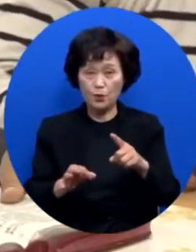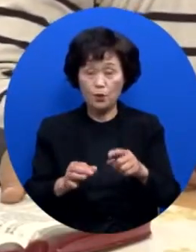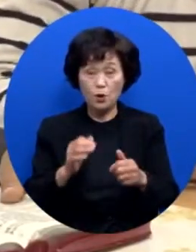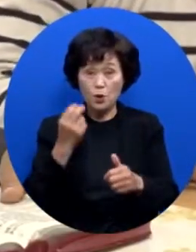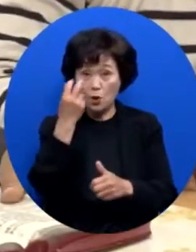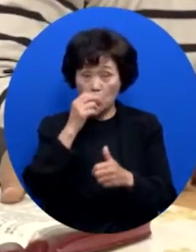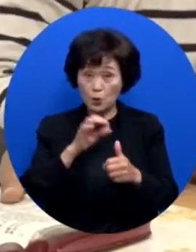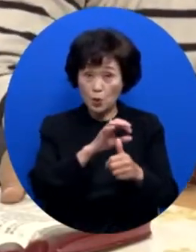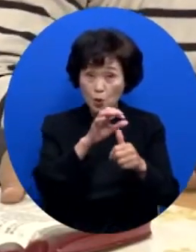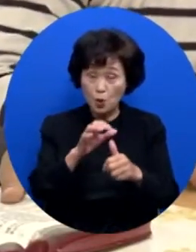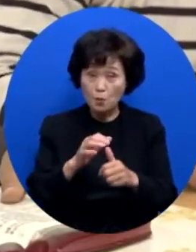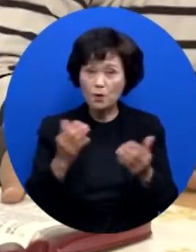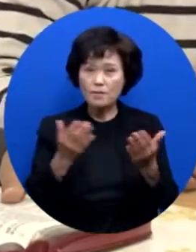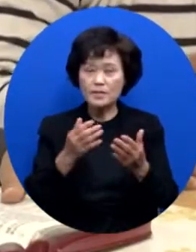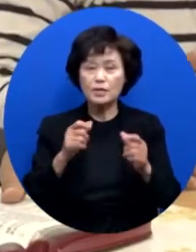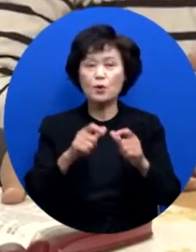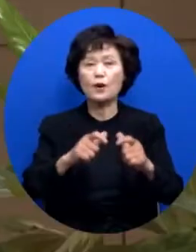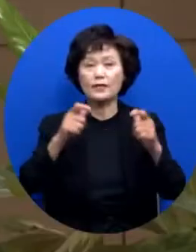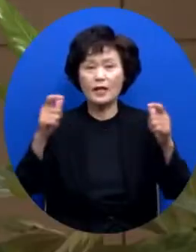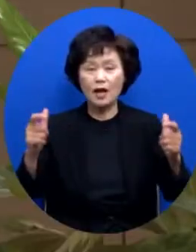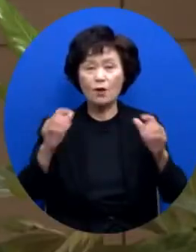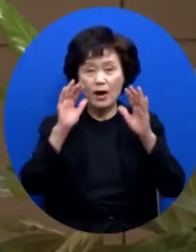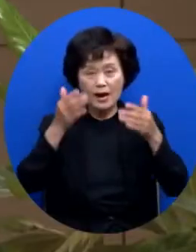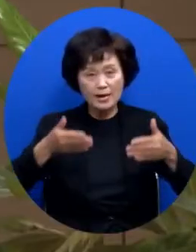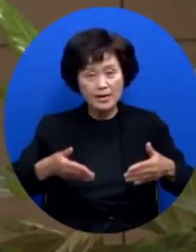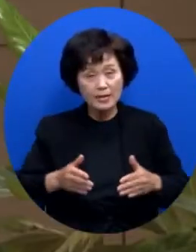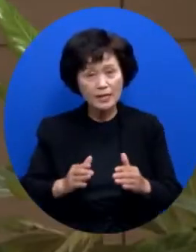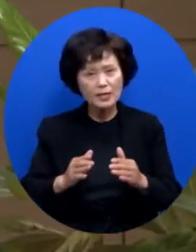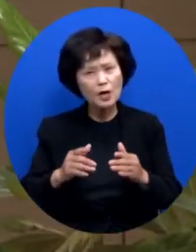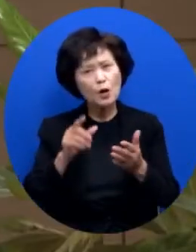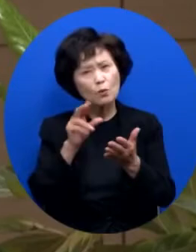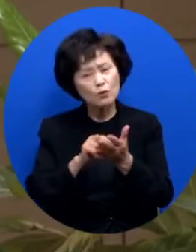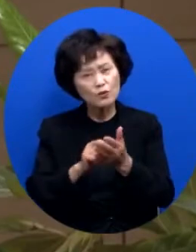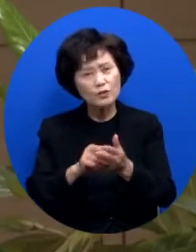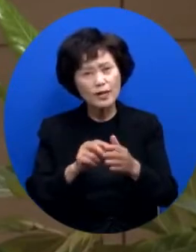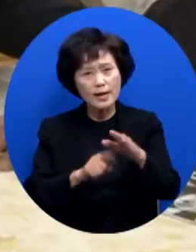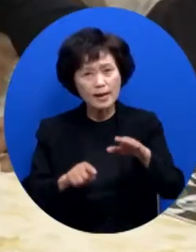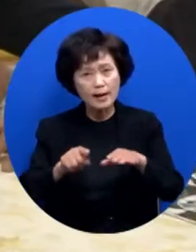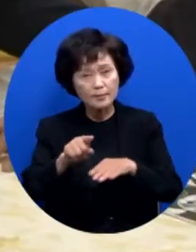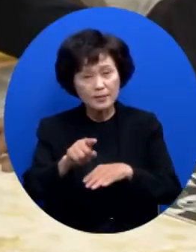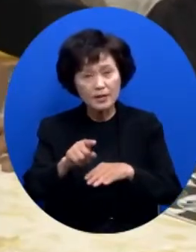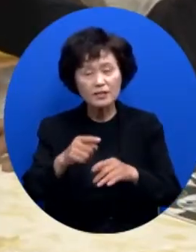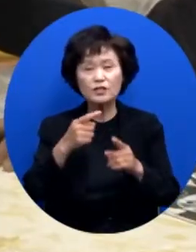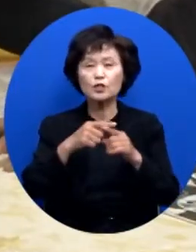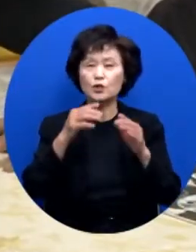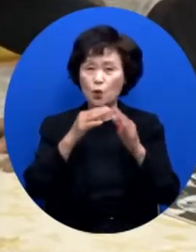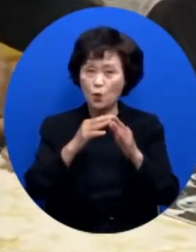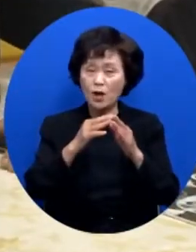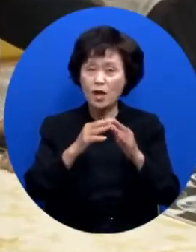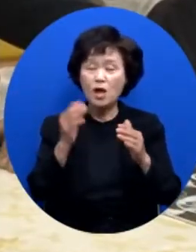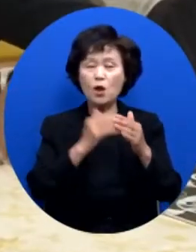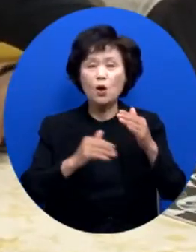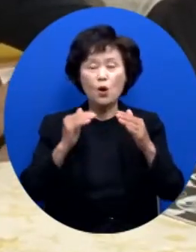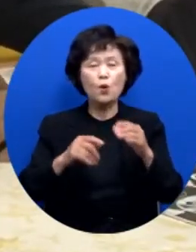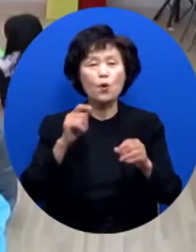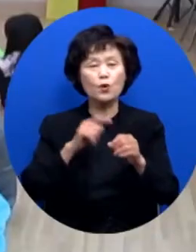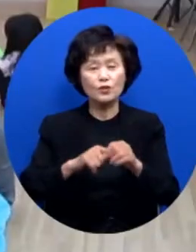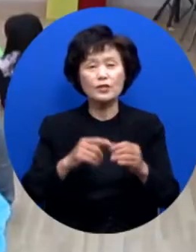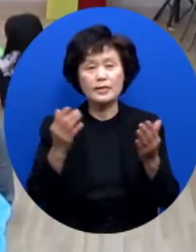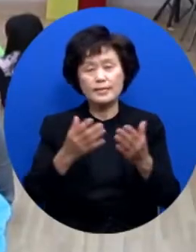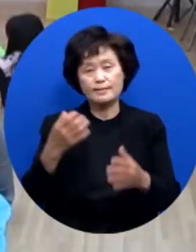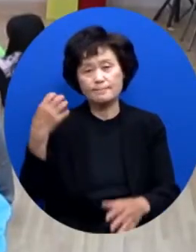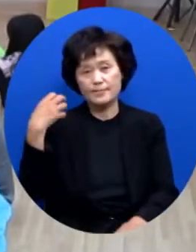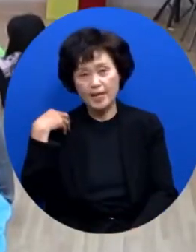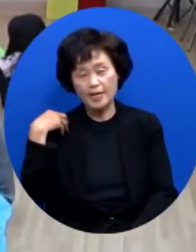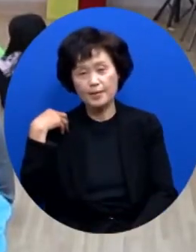사역을 확대하고 저출산 문제에 앞장서는 모습으로 교회가 사회 속에서 공적인 역할을 해나가기